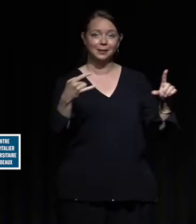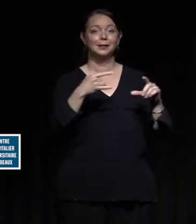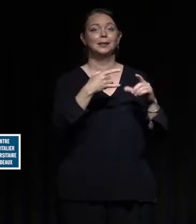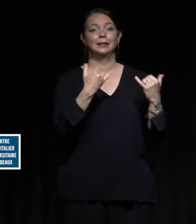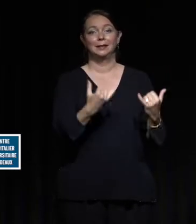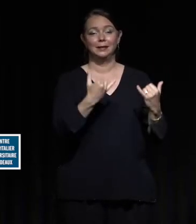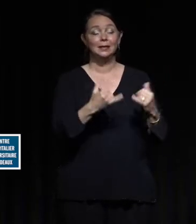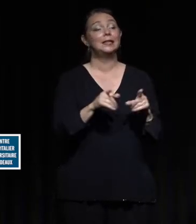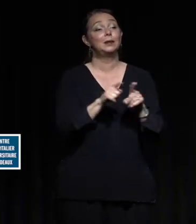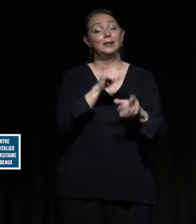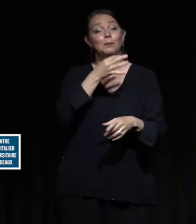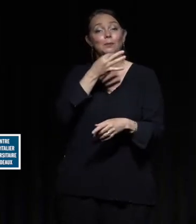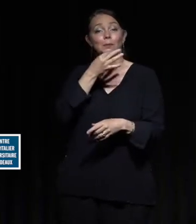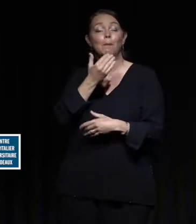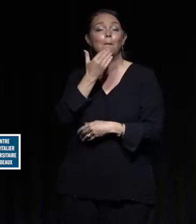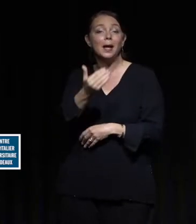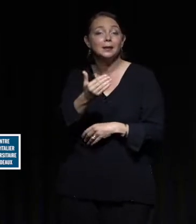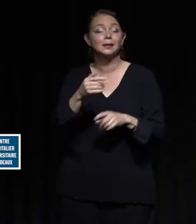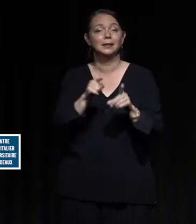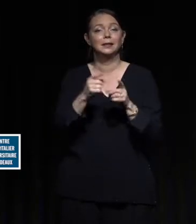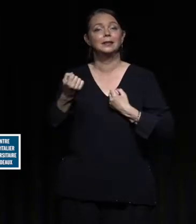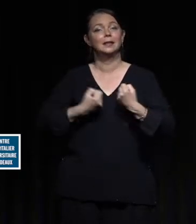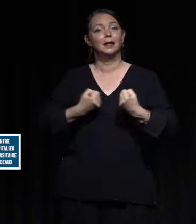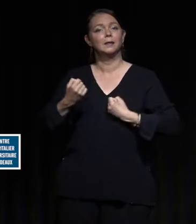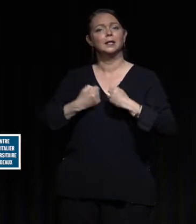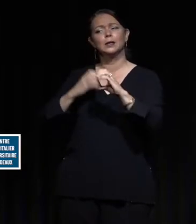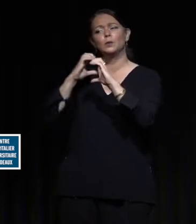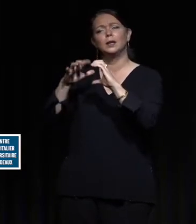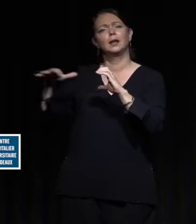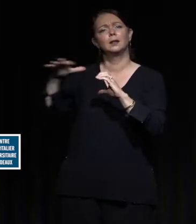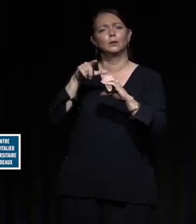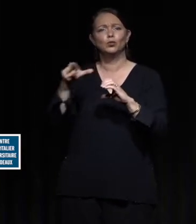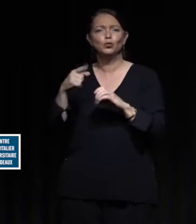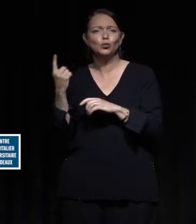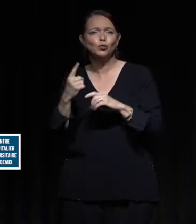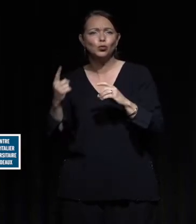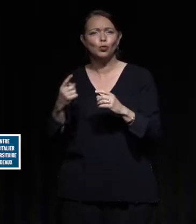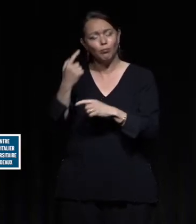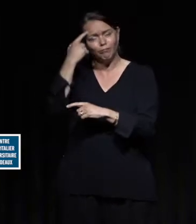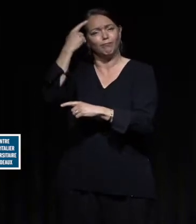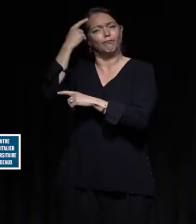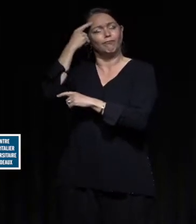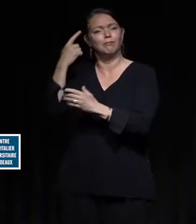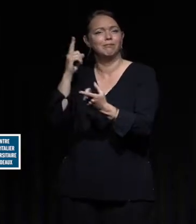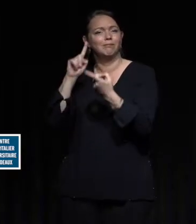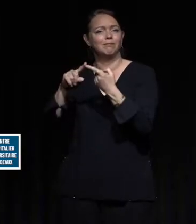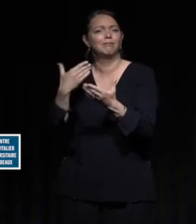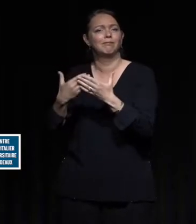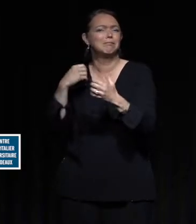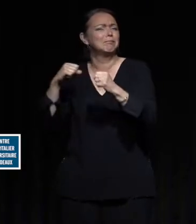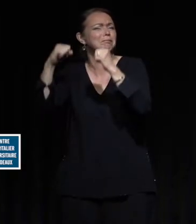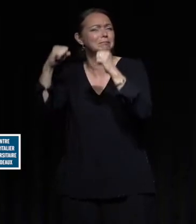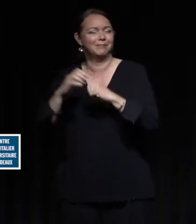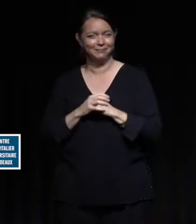pour remercier notre service de communication qui est toujours très dynamique pour cela. Et donc le sujet